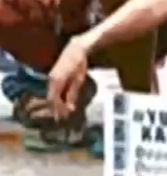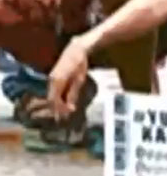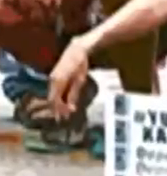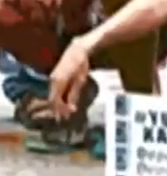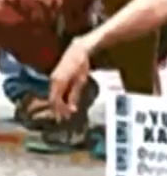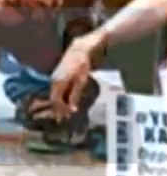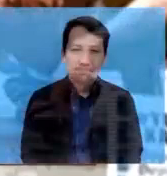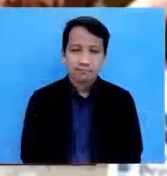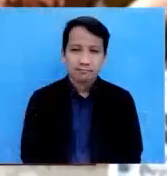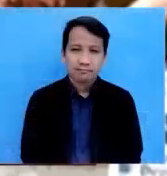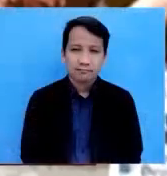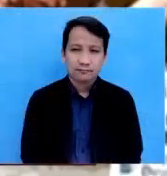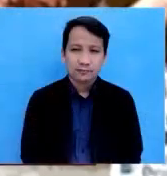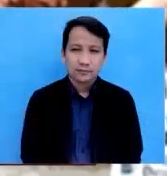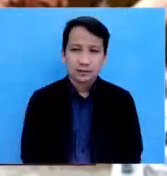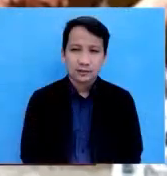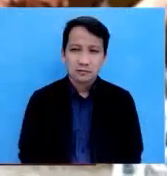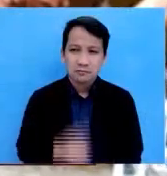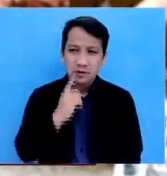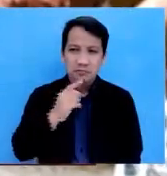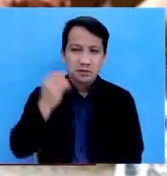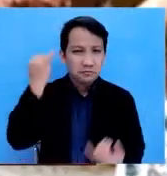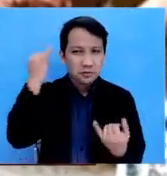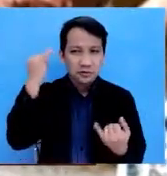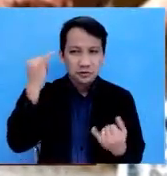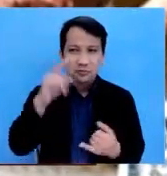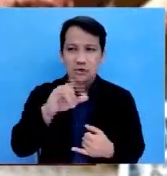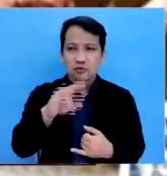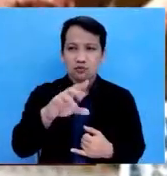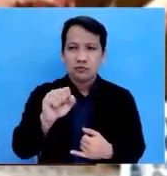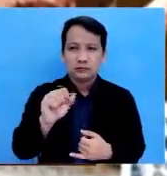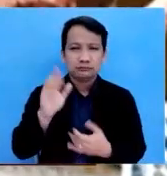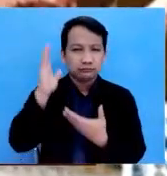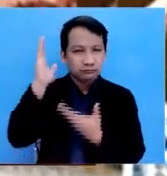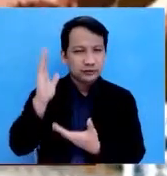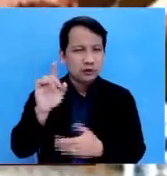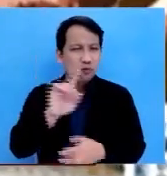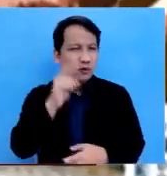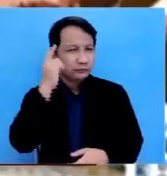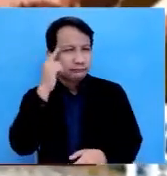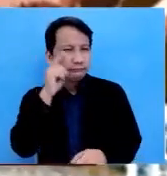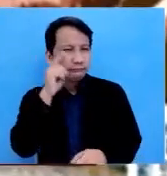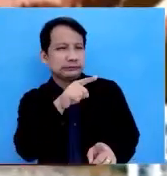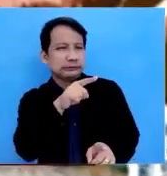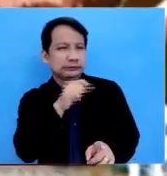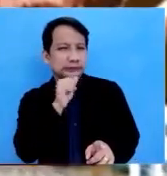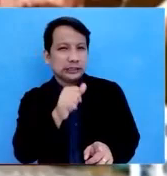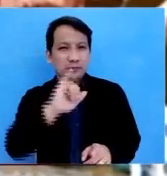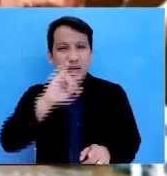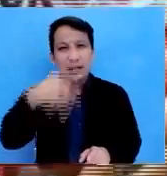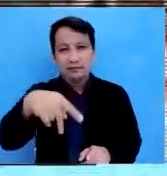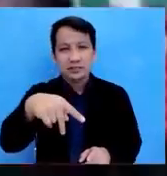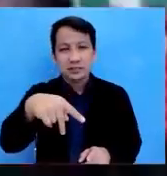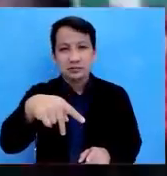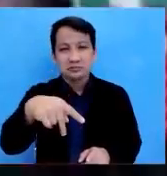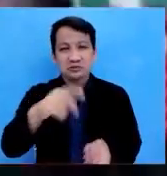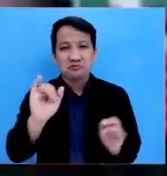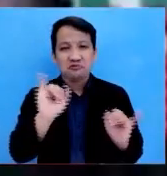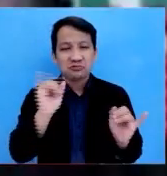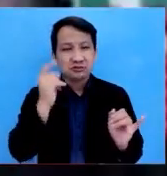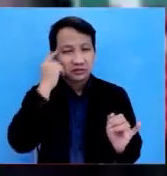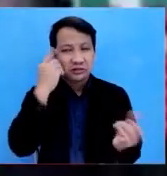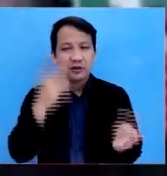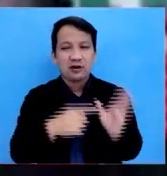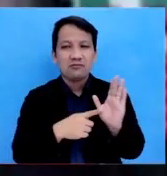Kapag sinabi pong igorot, lumad o tumadok, ano po ang naiisip nyo? Sana indigenous people o mga katutubo. Ang problema